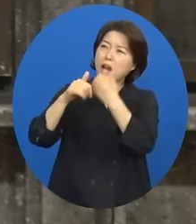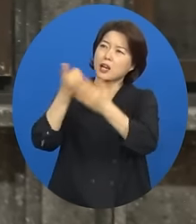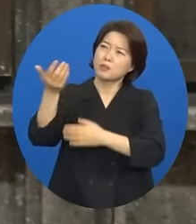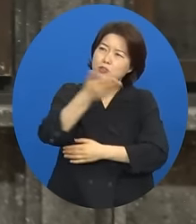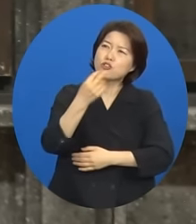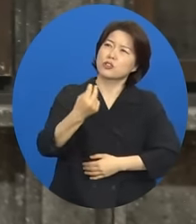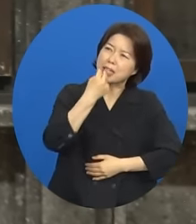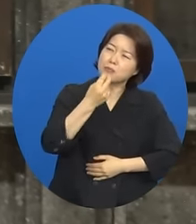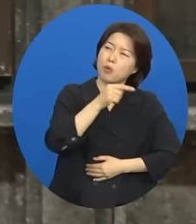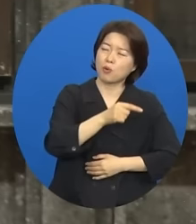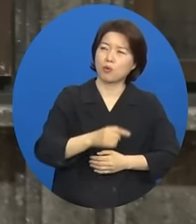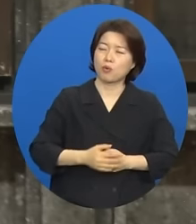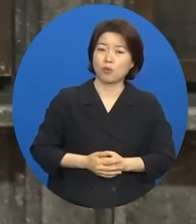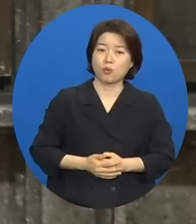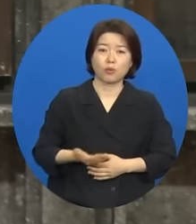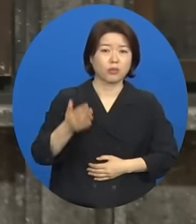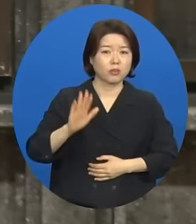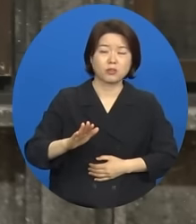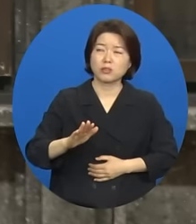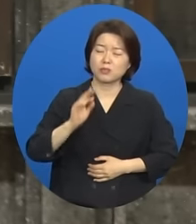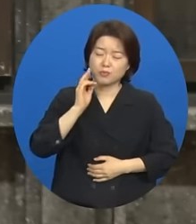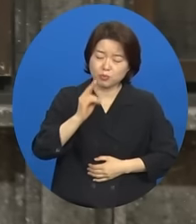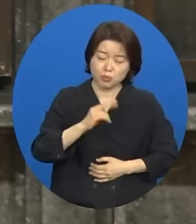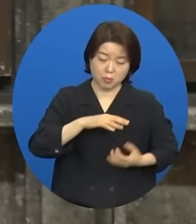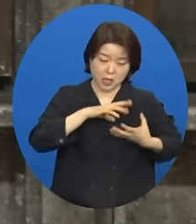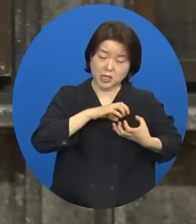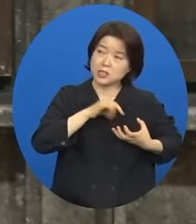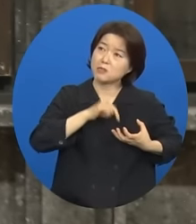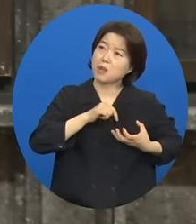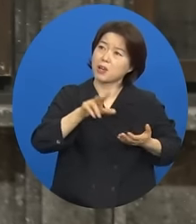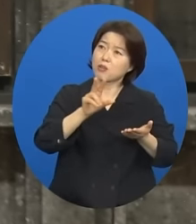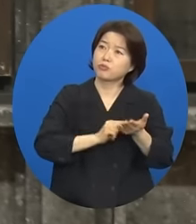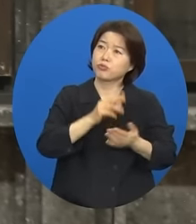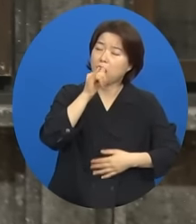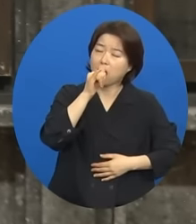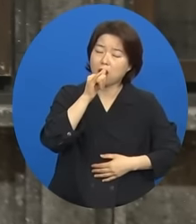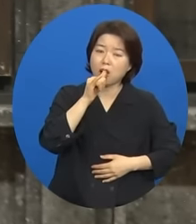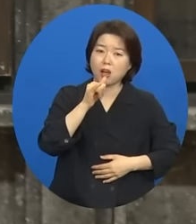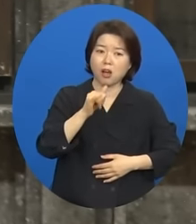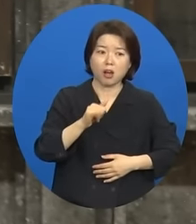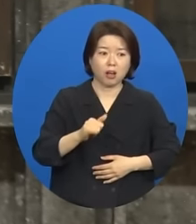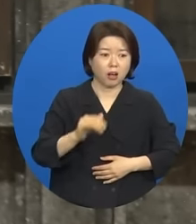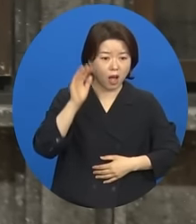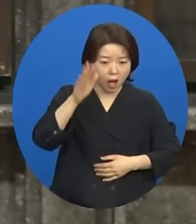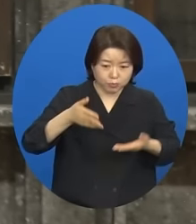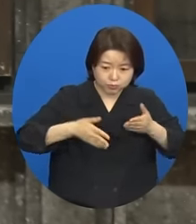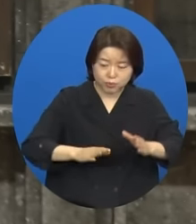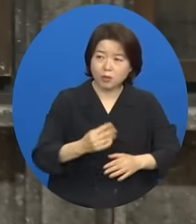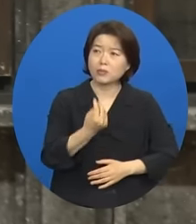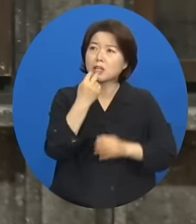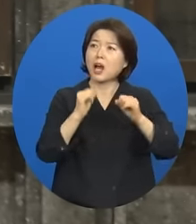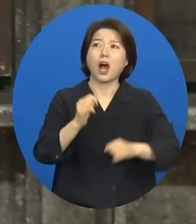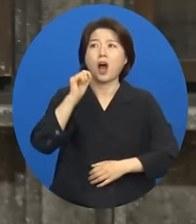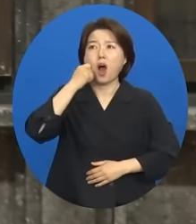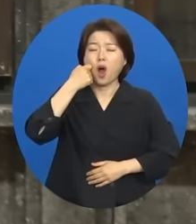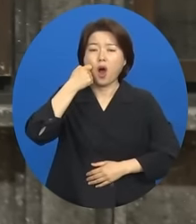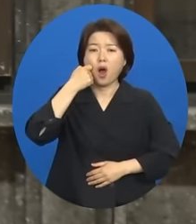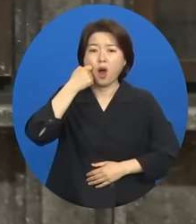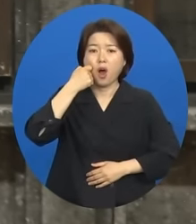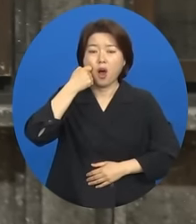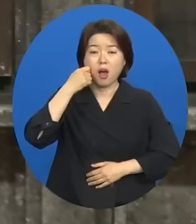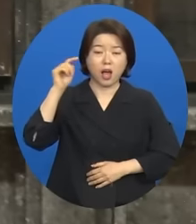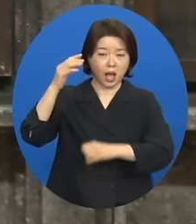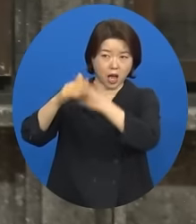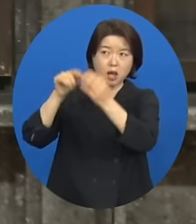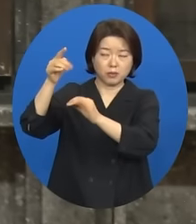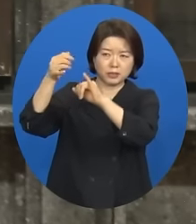생명이 있잖아요. 근데 너무나 이게 지금 그 심장의 문제라면 이거 살 수 없는 거 아닙니까? 하나님 그